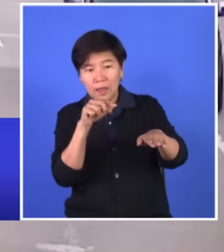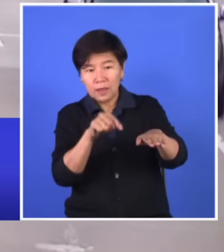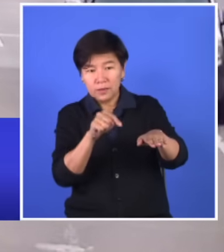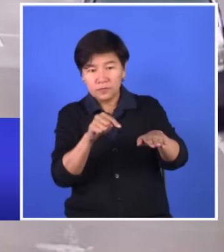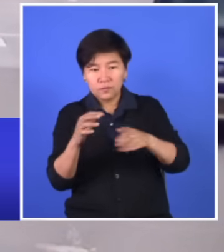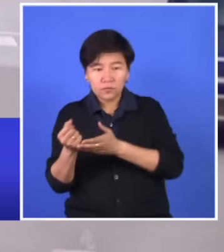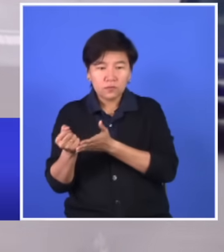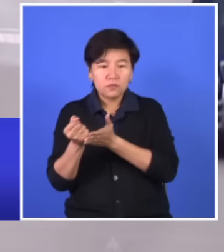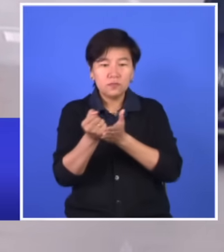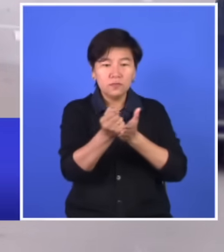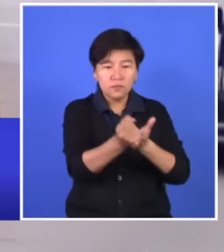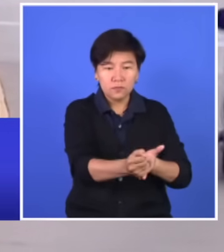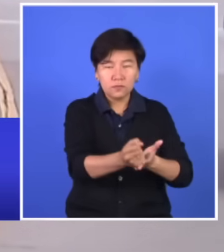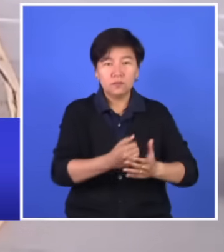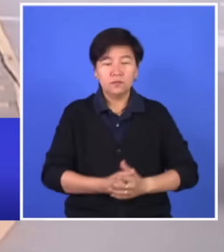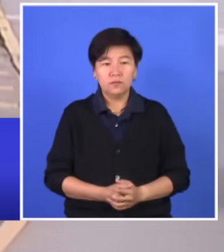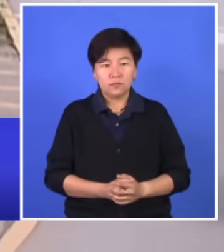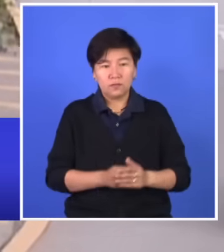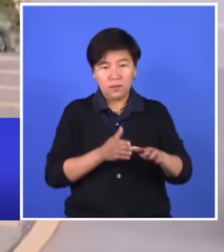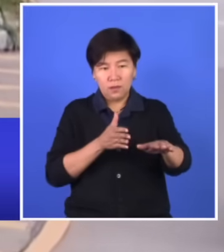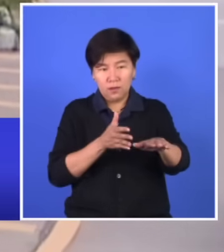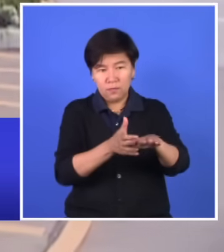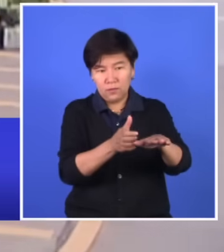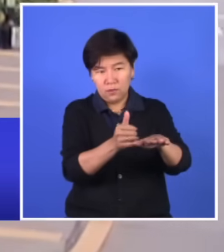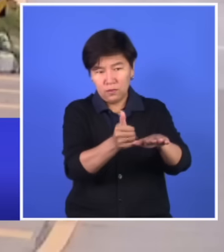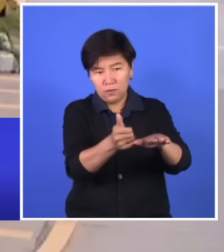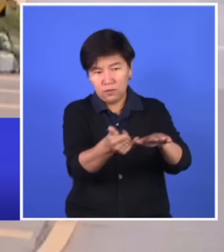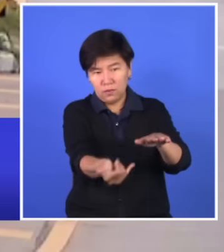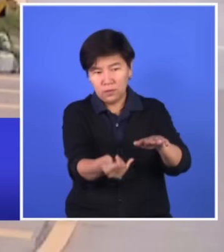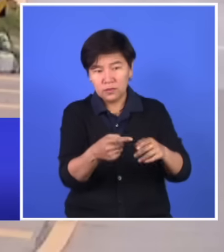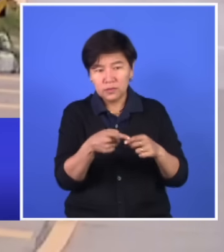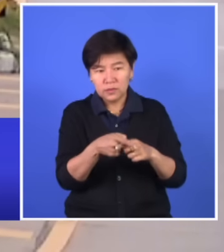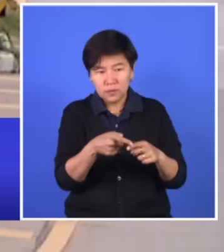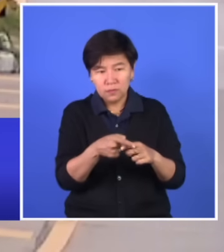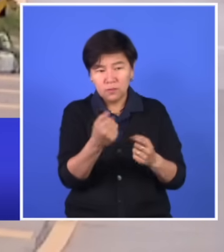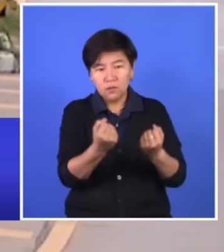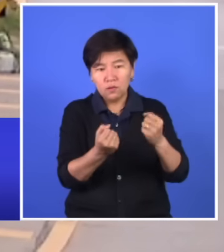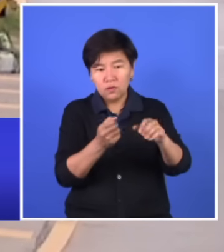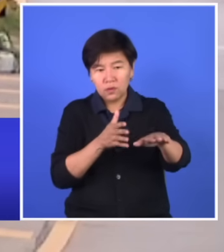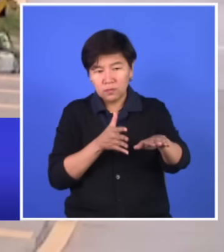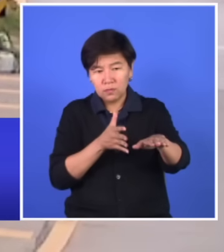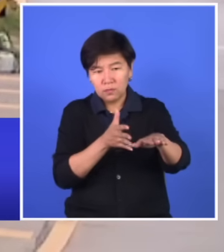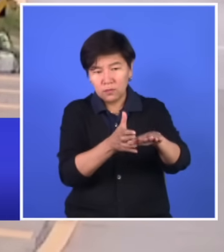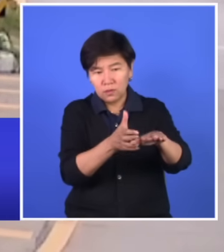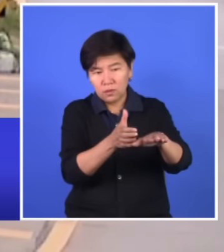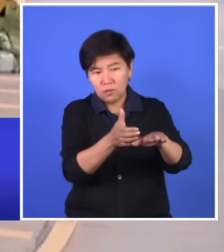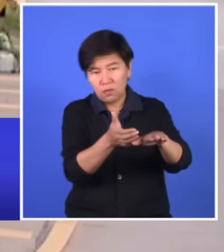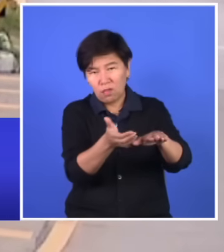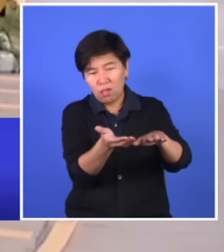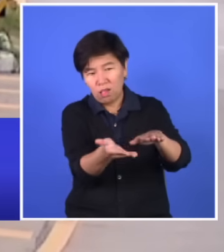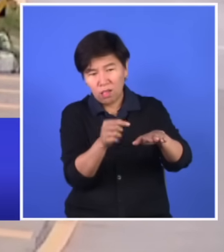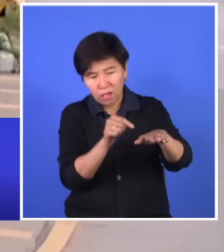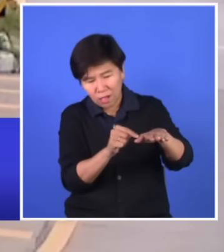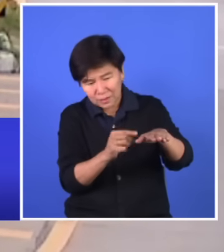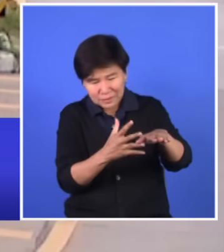อยู่ก็ไปช่วยฮะนี่นะครับเขาก็บาดเจ็บนะครับแต่ว่าบาดเจ็บไม่มากแต่ว่ารถเก๋งมอเตอร์ไซค์ที่ชนกันเนี่ยก็ก็เสียหายเหมือนกันแล้วก็ออก